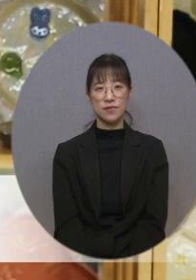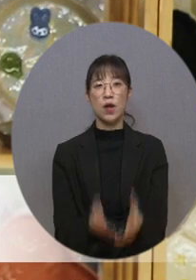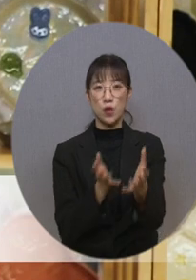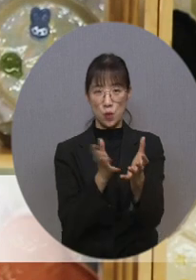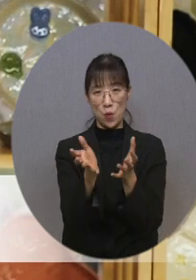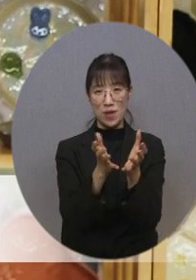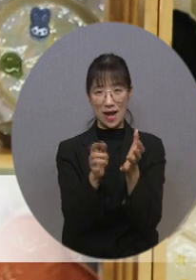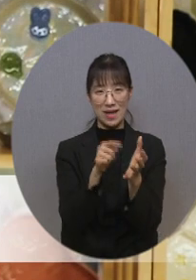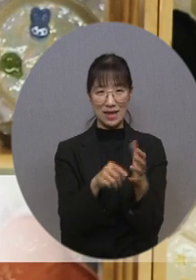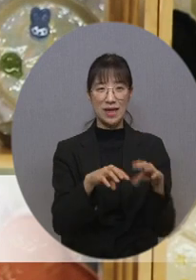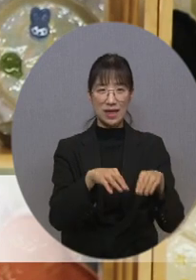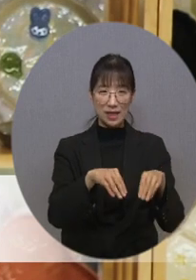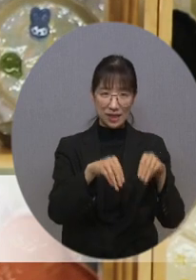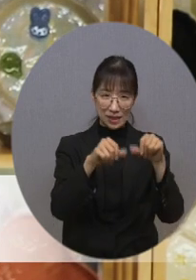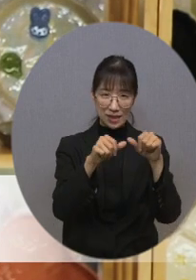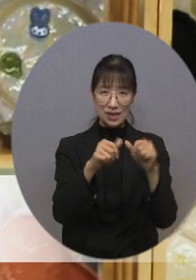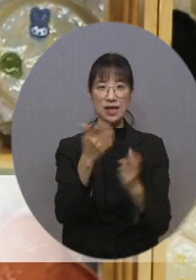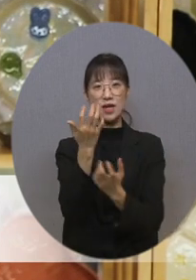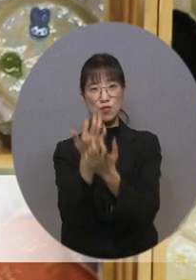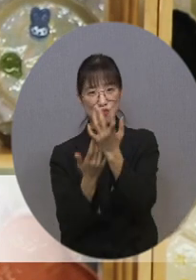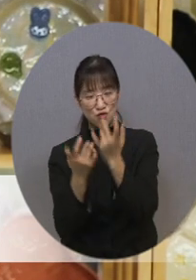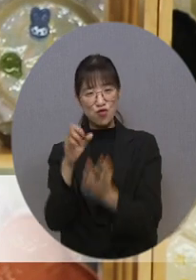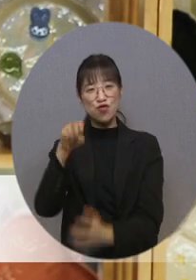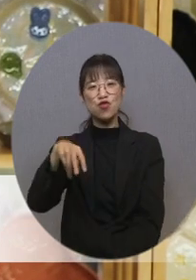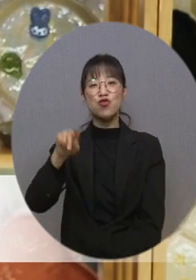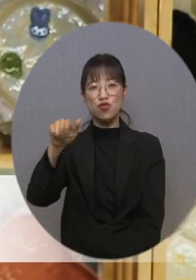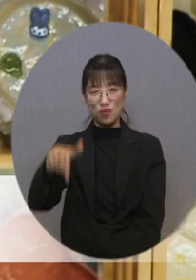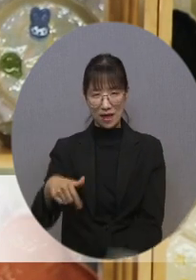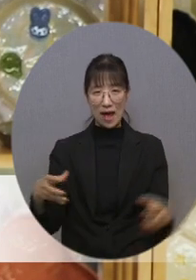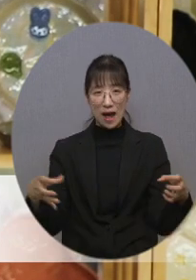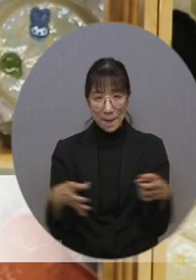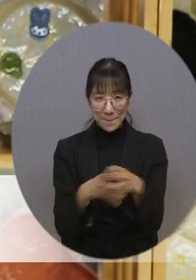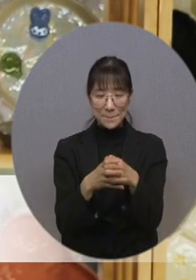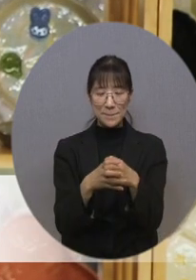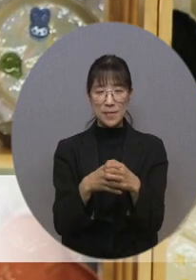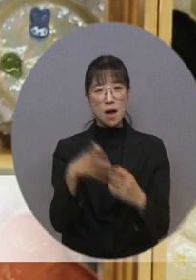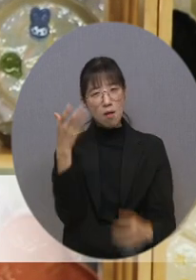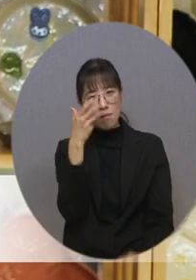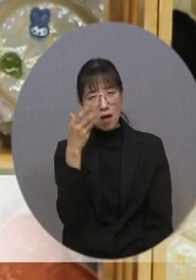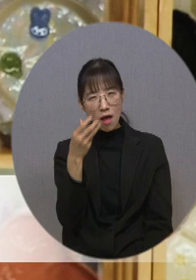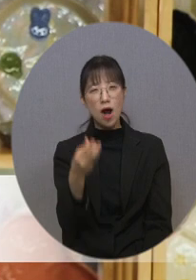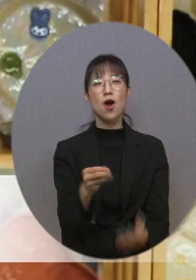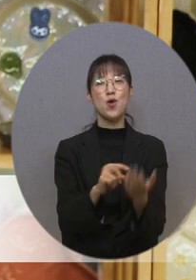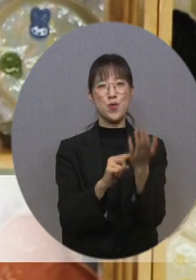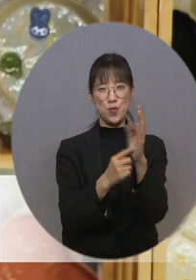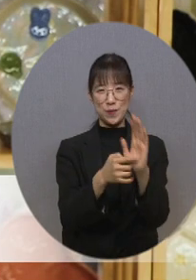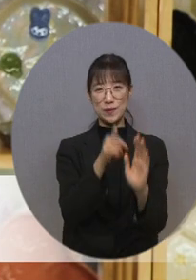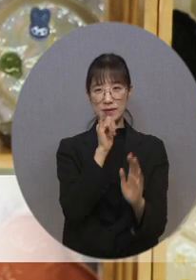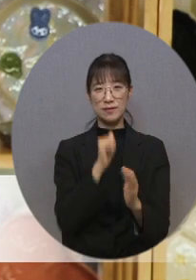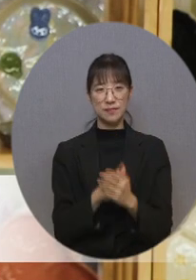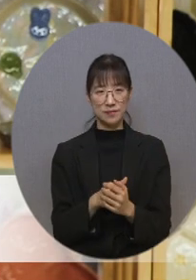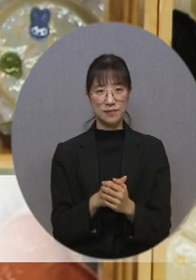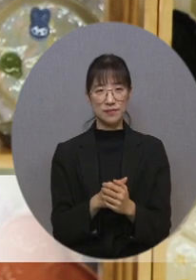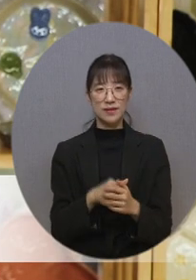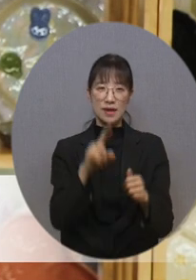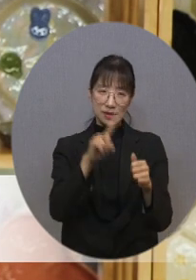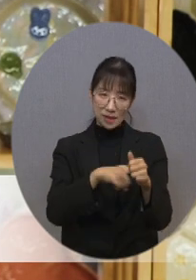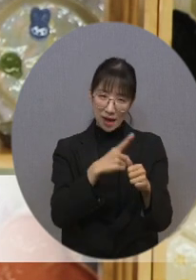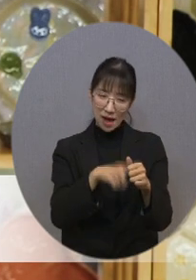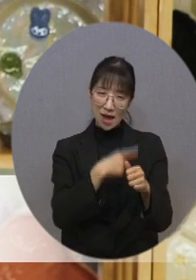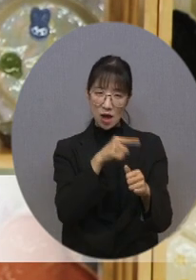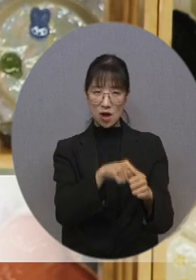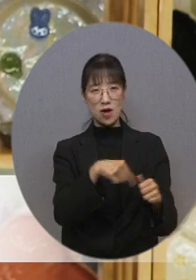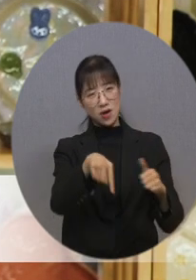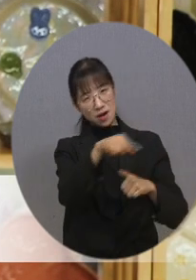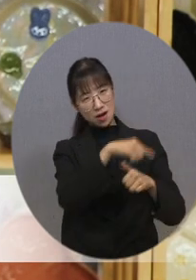도자기는 흙과 불과 유약이 만나서 오묘한 그러한 매력을 뿜어내죠. 자연의 그